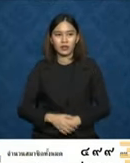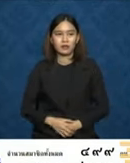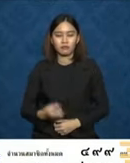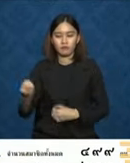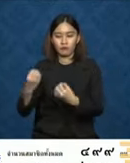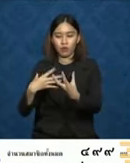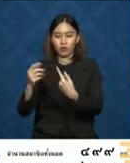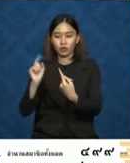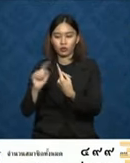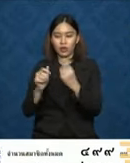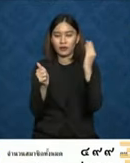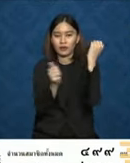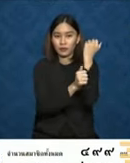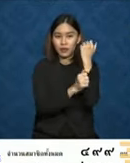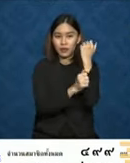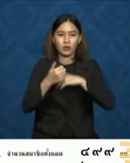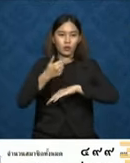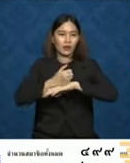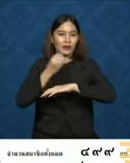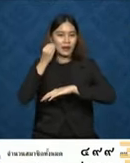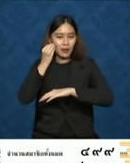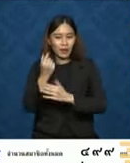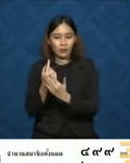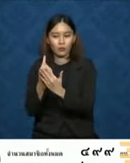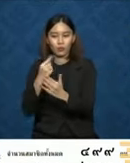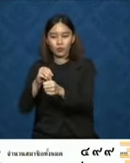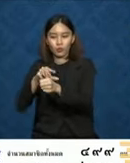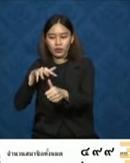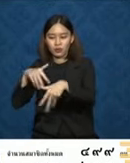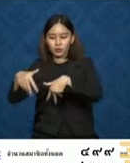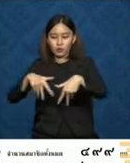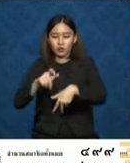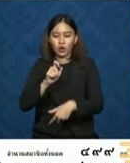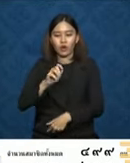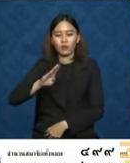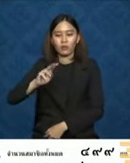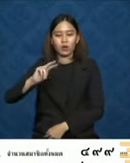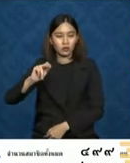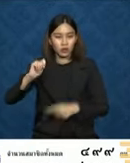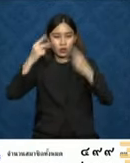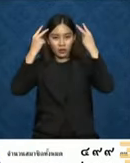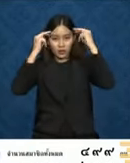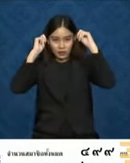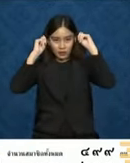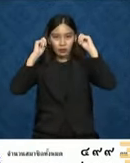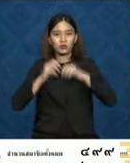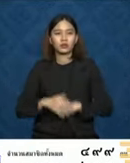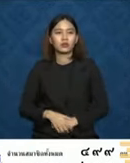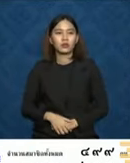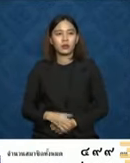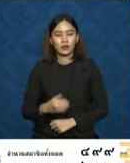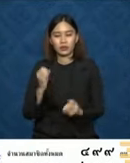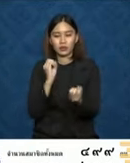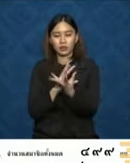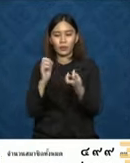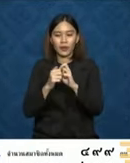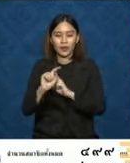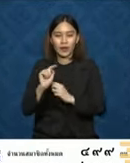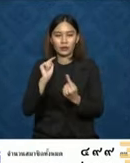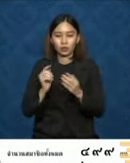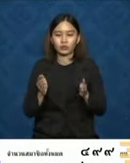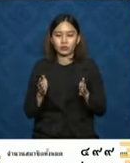ร้องเรียนจากกำนันผู้ยายบ้านผู้นำชุมชนนายกองค์การบริหารส่วนตำบลบ้านตูมอำเภอนาจหรวยนะคะได้รับความเดือดร้อนจาก